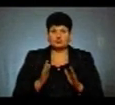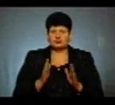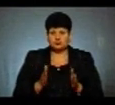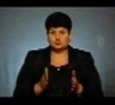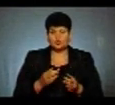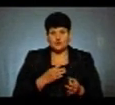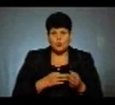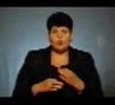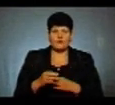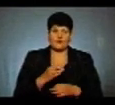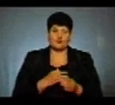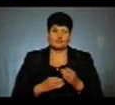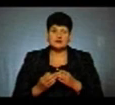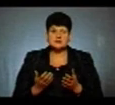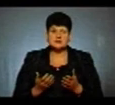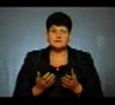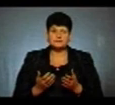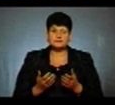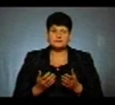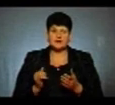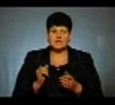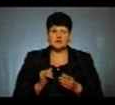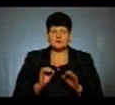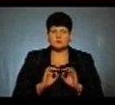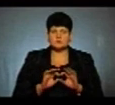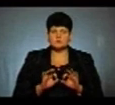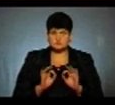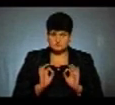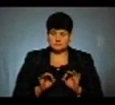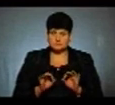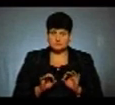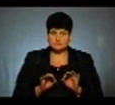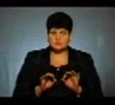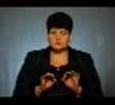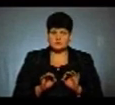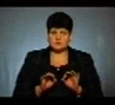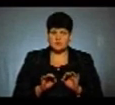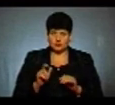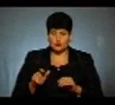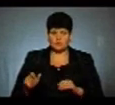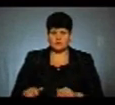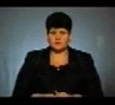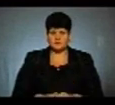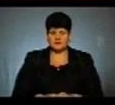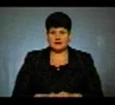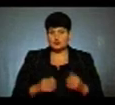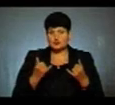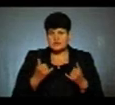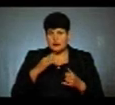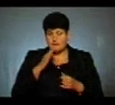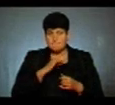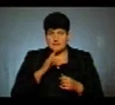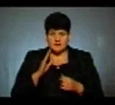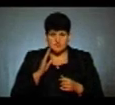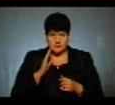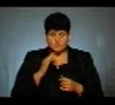десь обговорюватися і доноситися правильно до громадськості. Ну, наразі від батьків ви